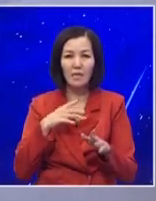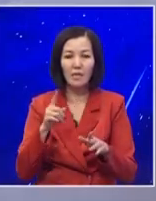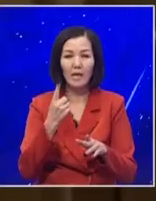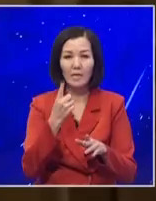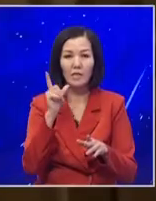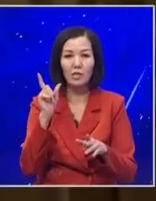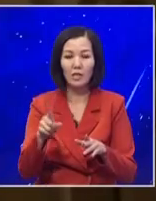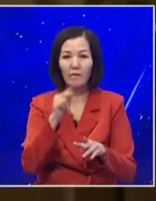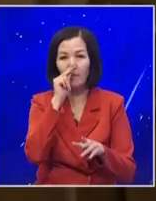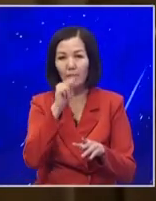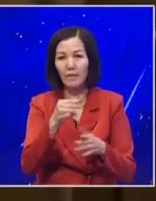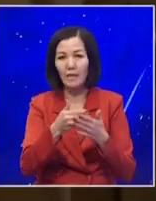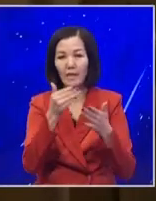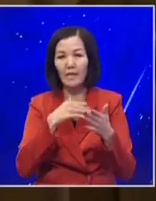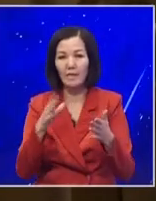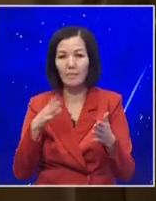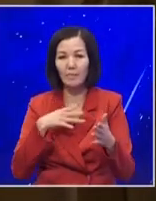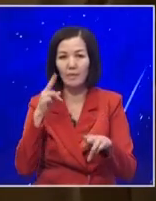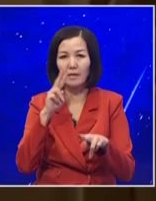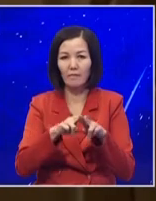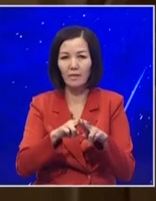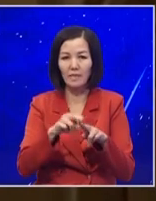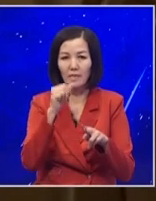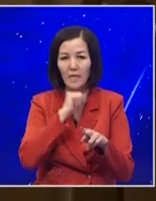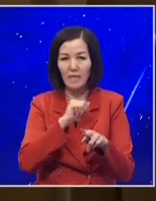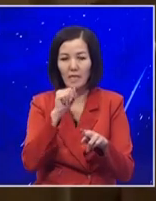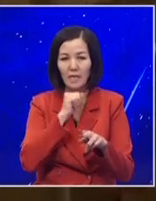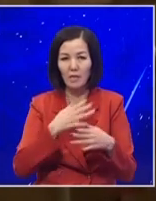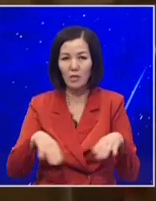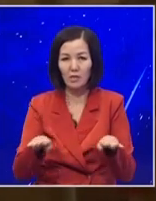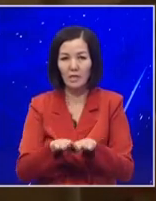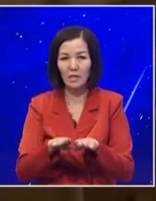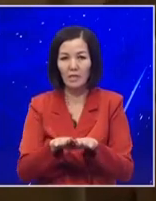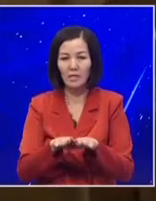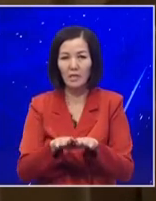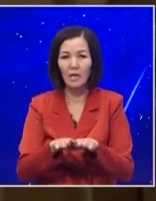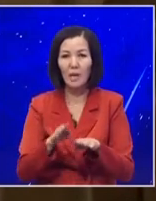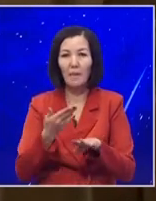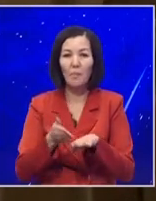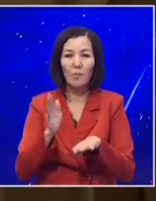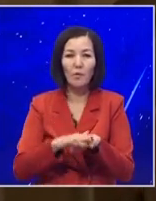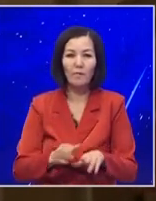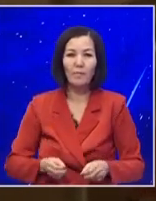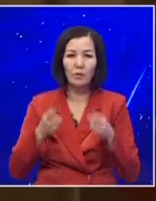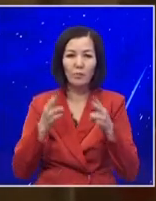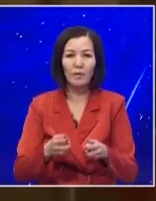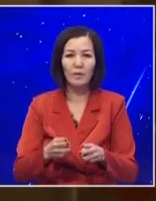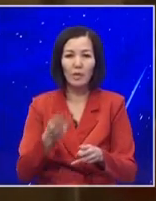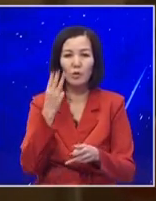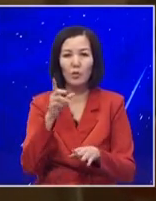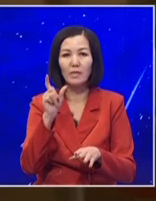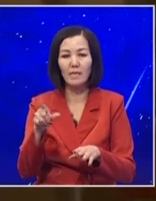из подозреваемых ранее уже привлекался к ответственности за аналогичные и даже более тяжкие виды